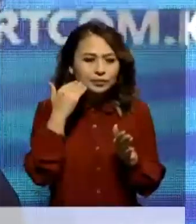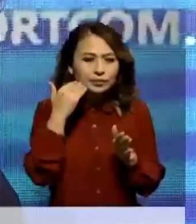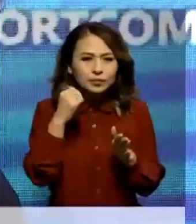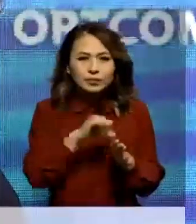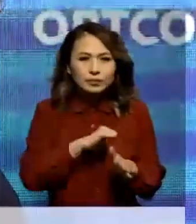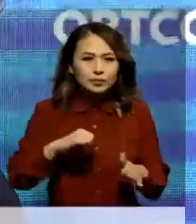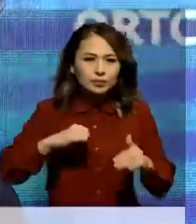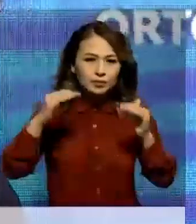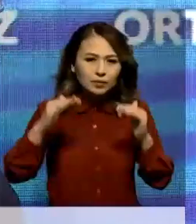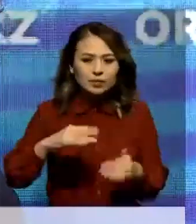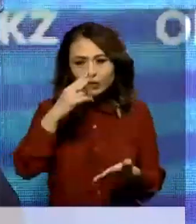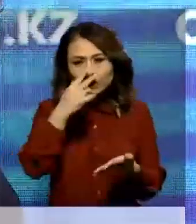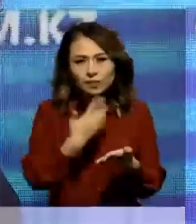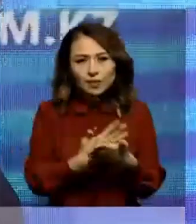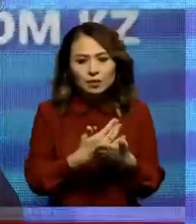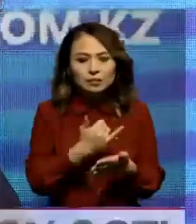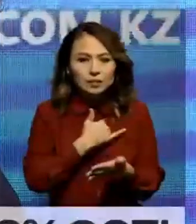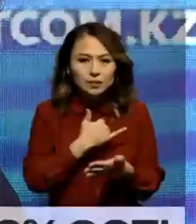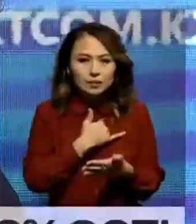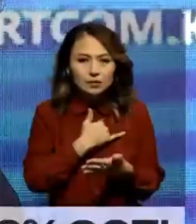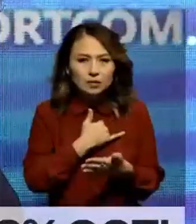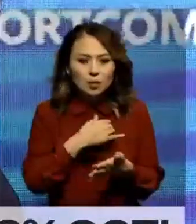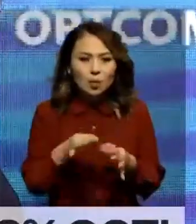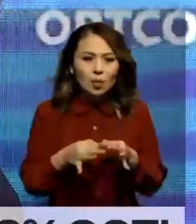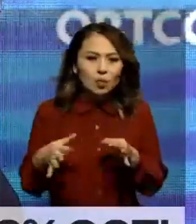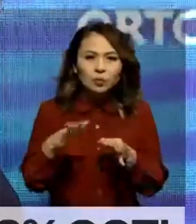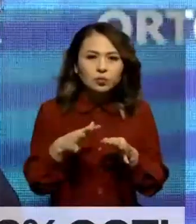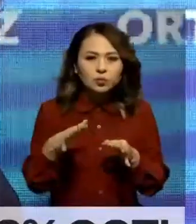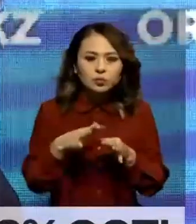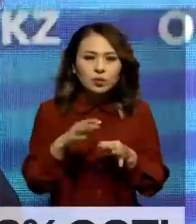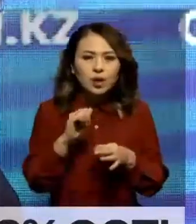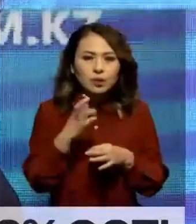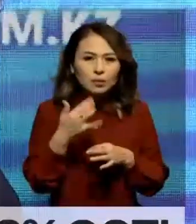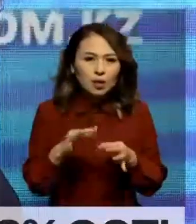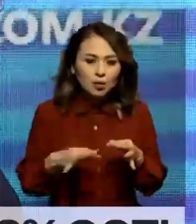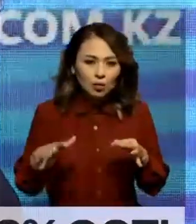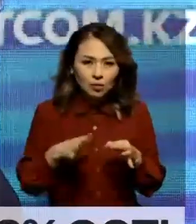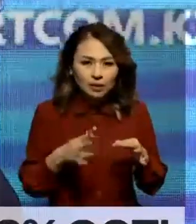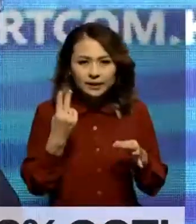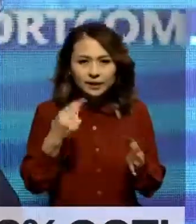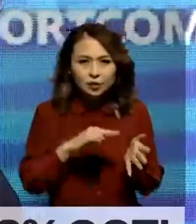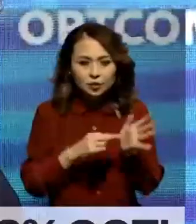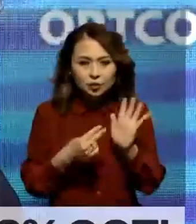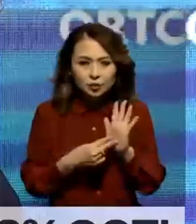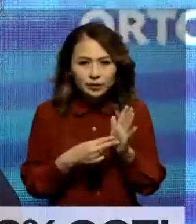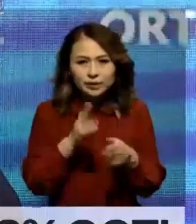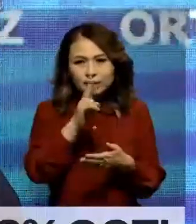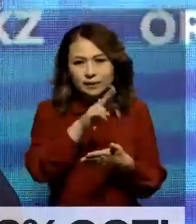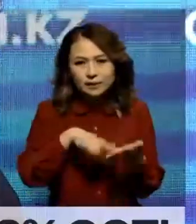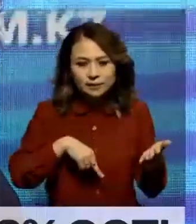ең төмен көрсеткіш бізде қазір облыстарда, Абай облысында 2 жоба